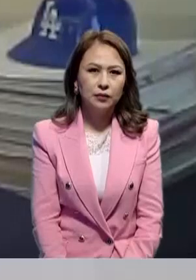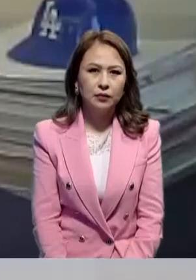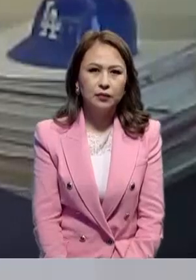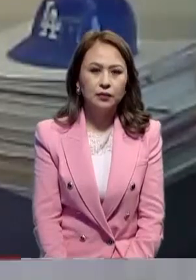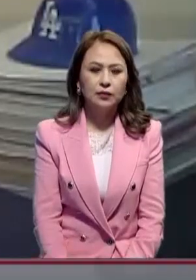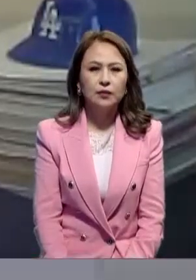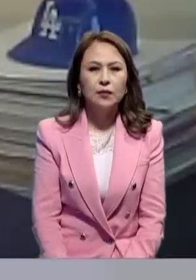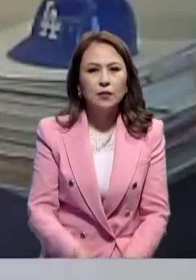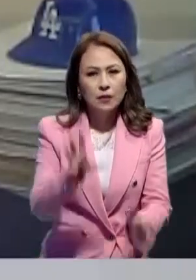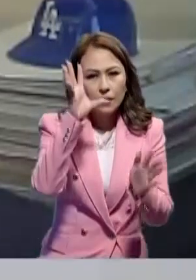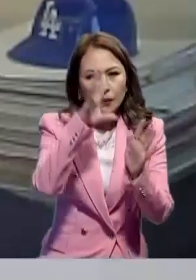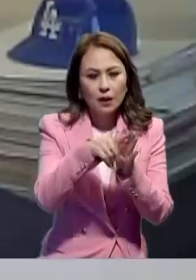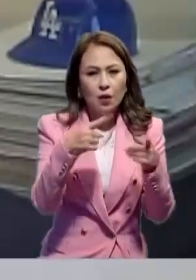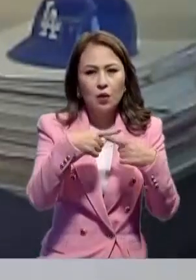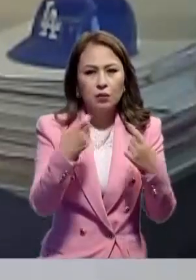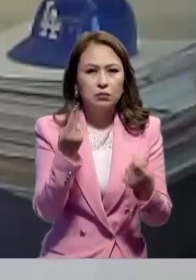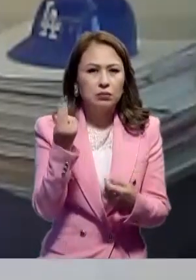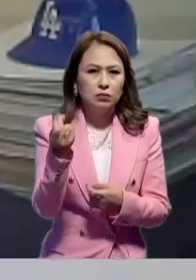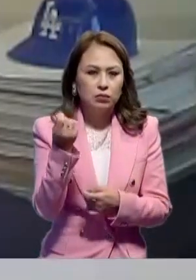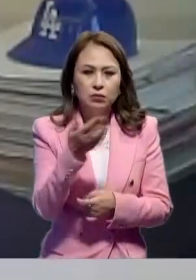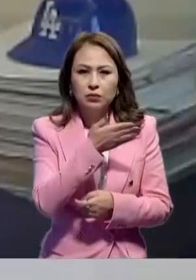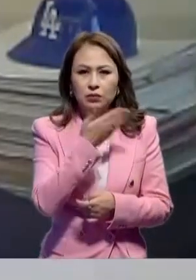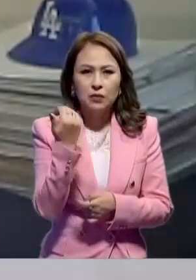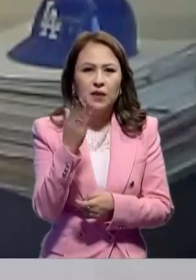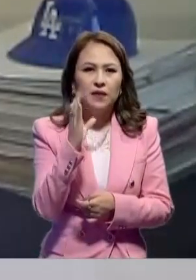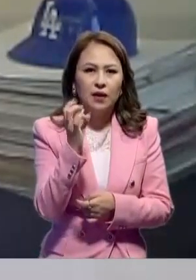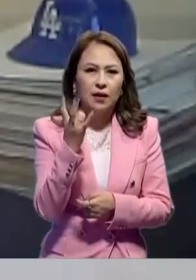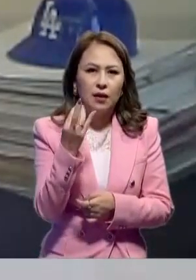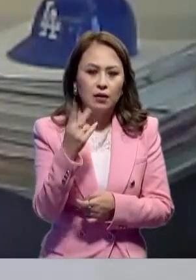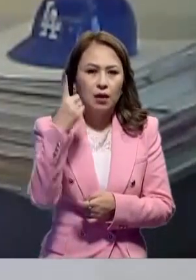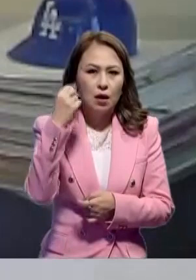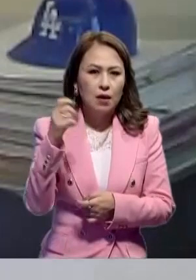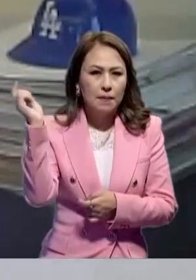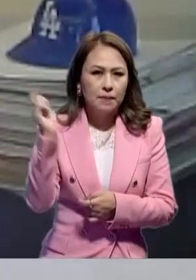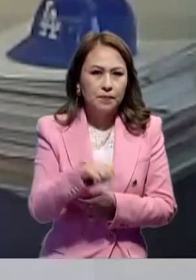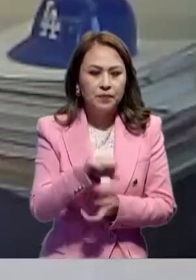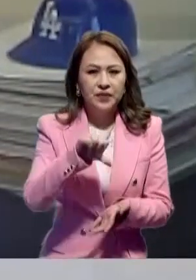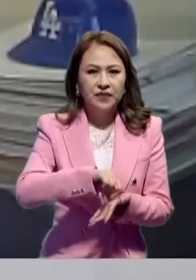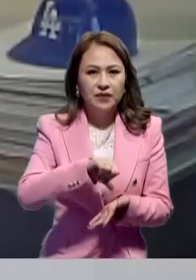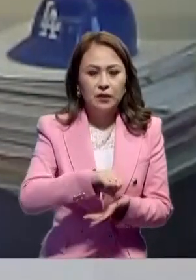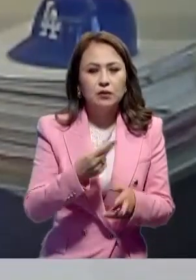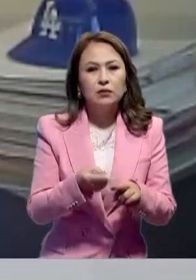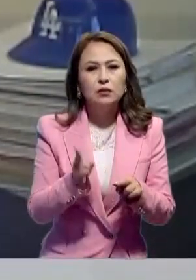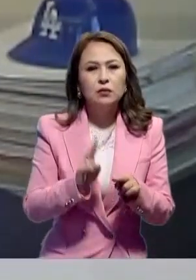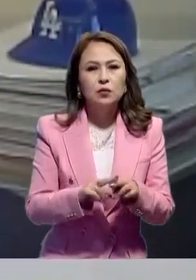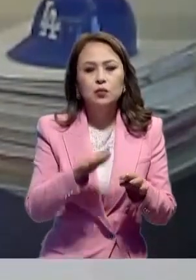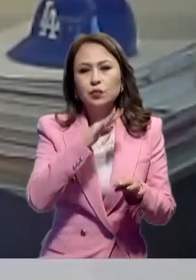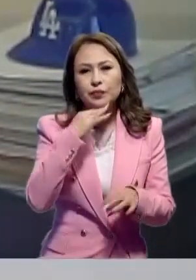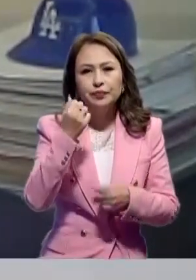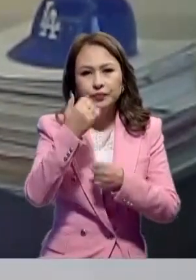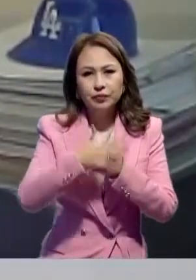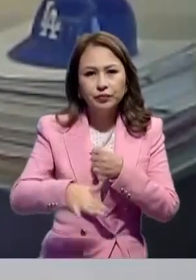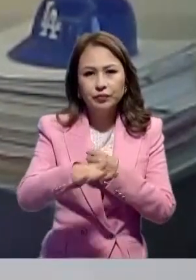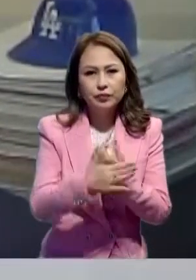Мұнда түнейтін қонақтар салықты төлемейді. Алым Венецияға бір күнге ғана келетін туристерге қатысты. Өйткені шаһардың орталық